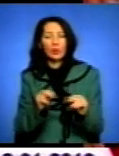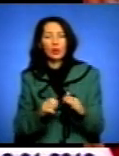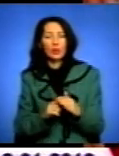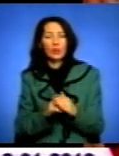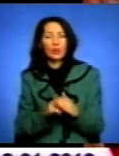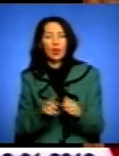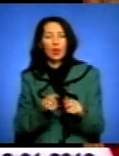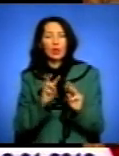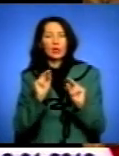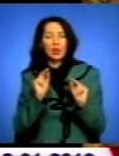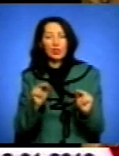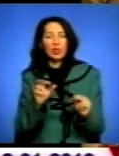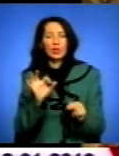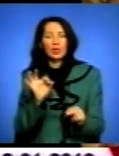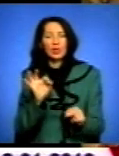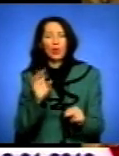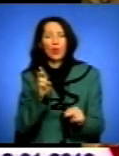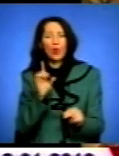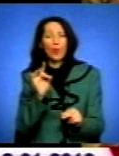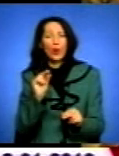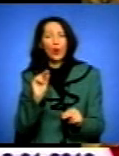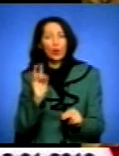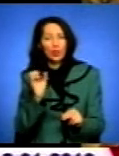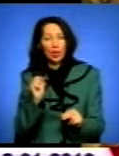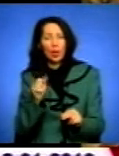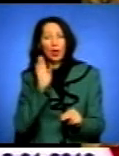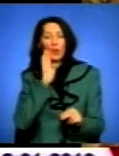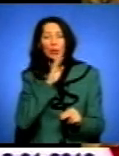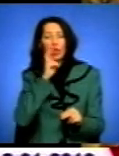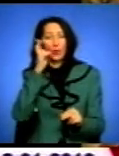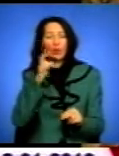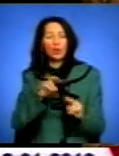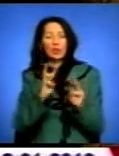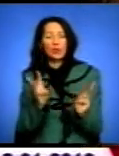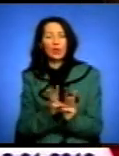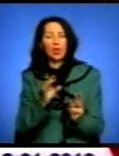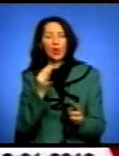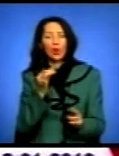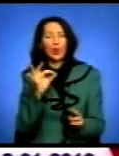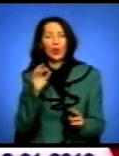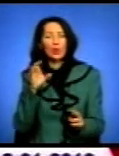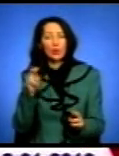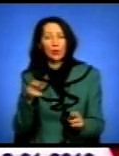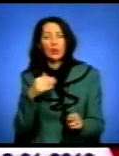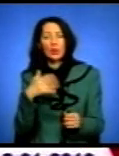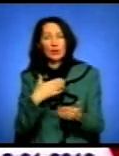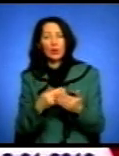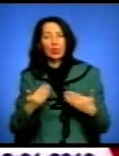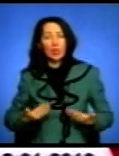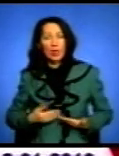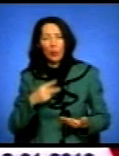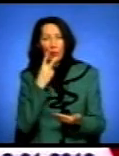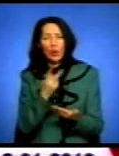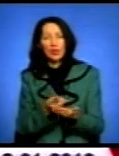обручника Пречистої Діви святого Йосифа. Він своїм життям показав відданість Божій волі, безмежну любов і довіру до